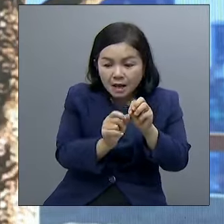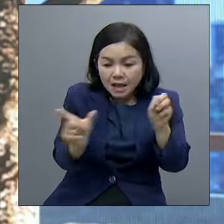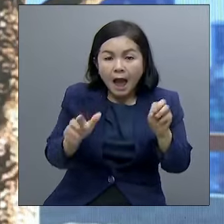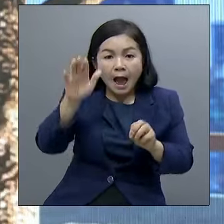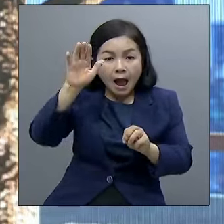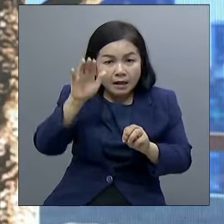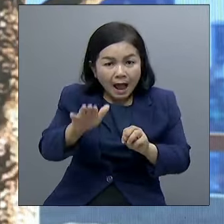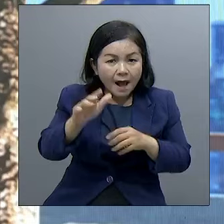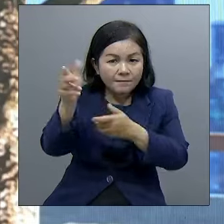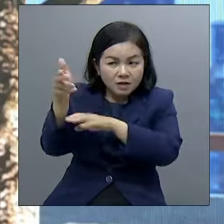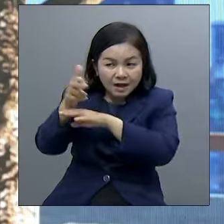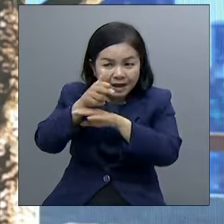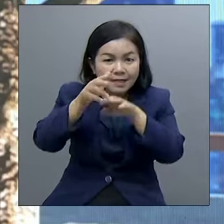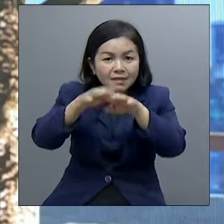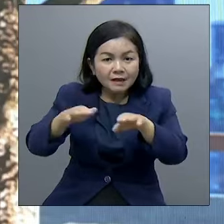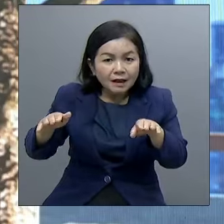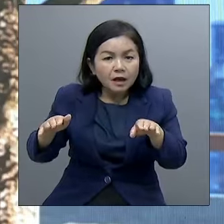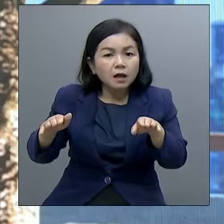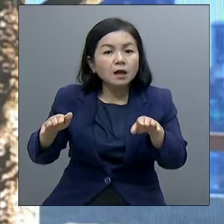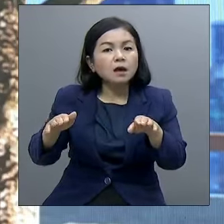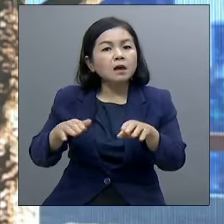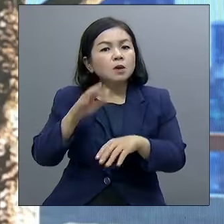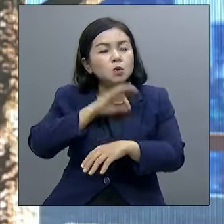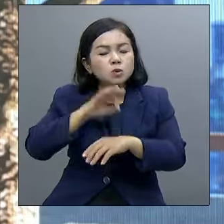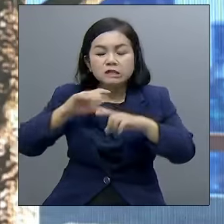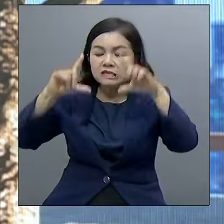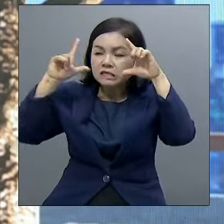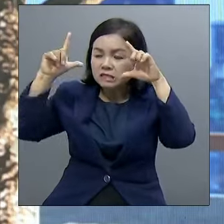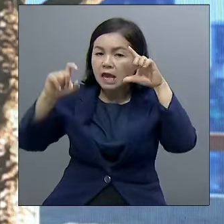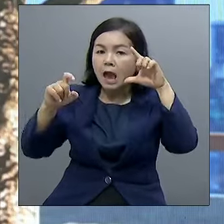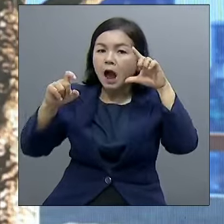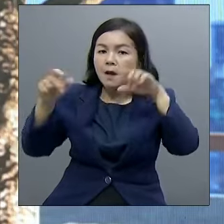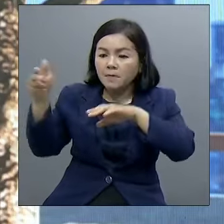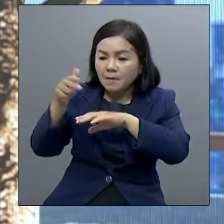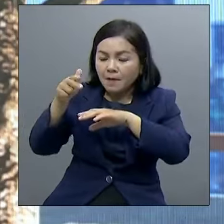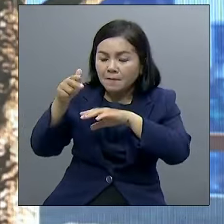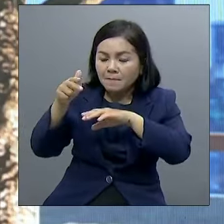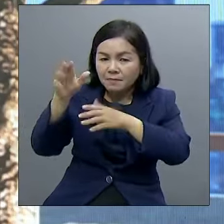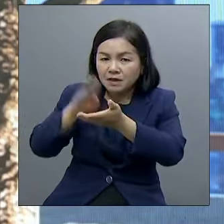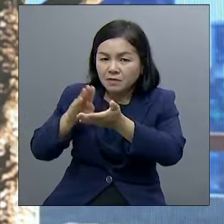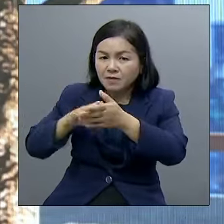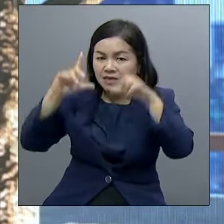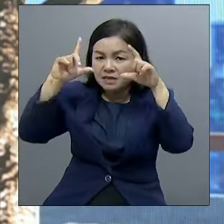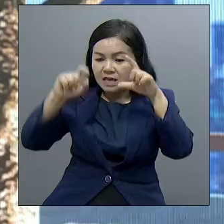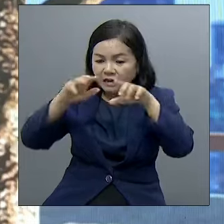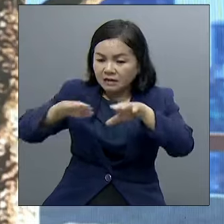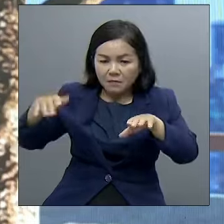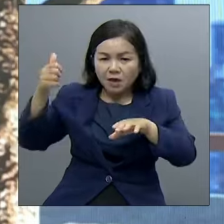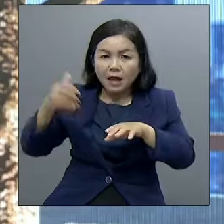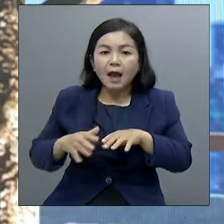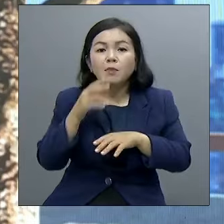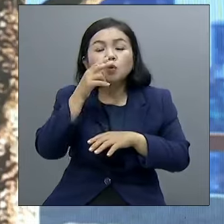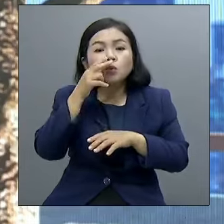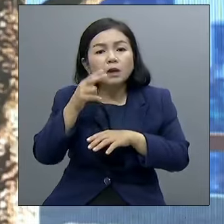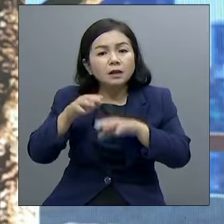าพของเด็กในลักษณะที่ทำให้เด็กเนี่ยเกิดความเสื่อมเสียเพราะฉะนั้นต้องไปดูว่าไอ้การกระทำตรงนี้มันทำให้เด็กเสื่อมเสียไหมไ